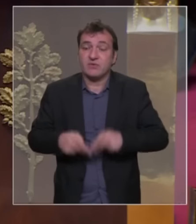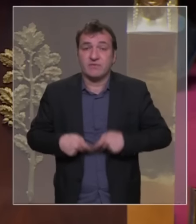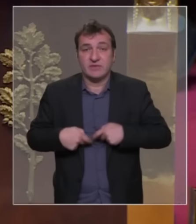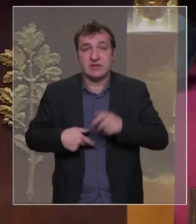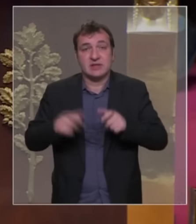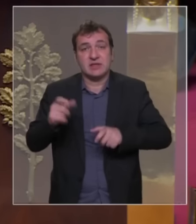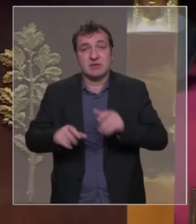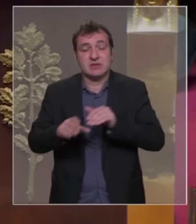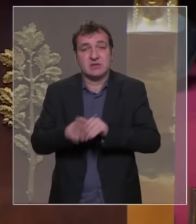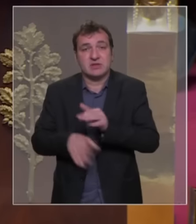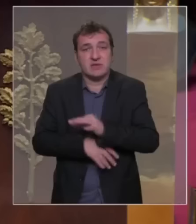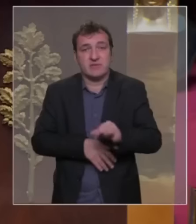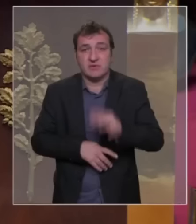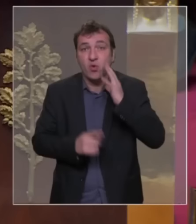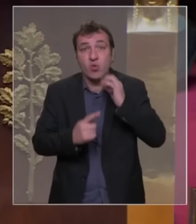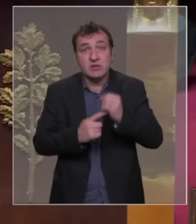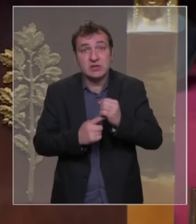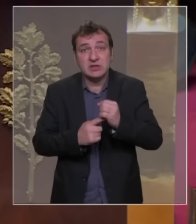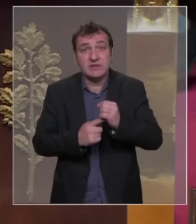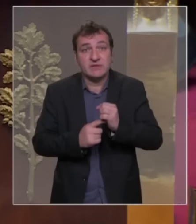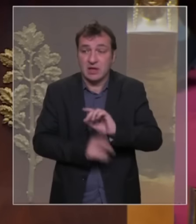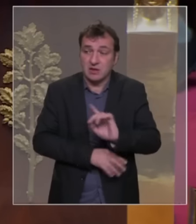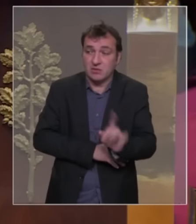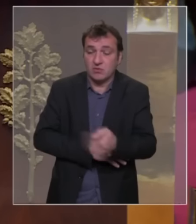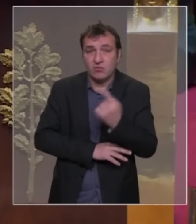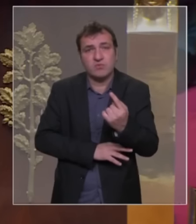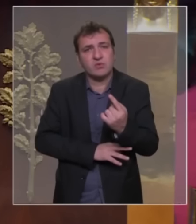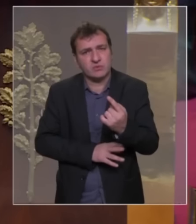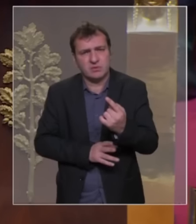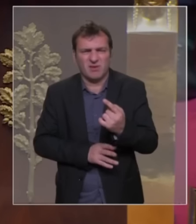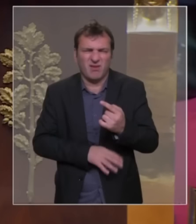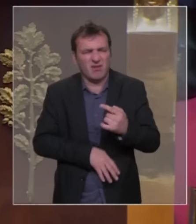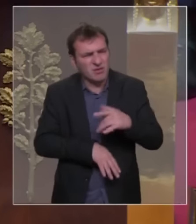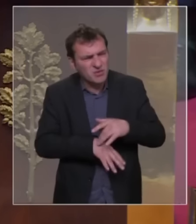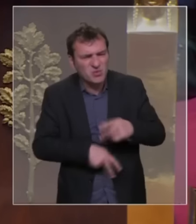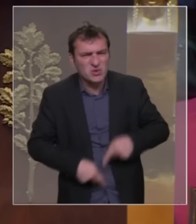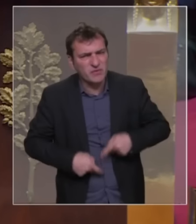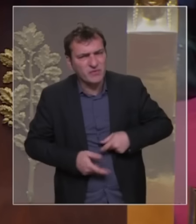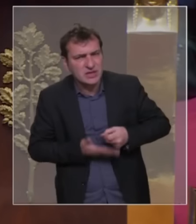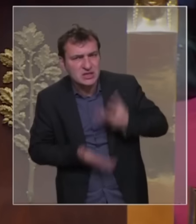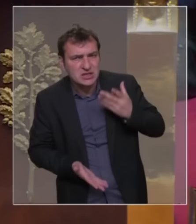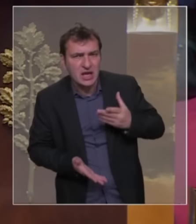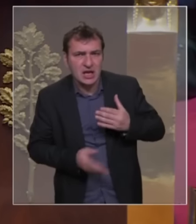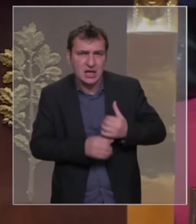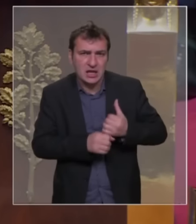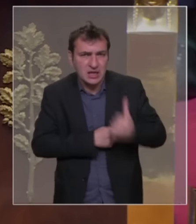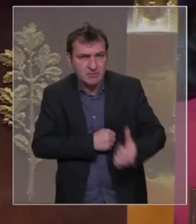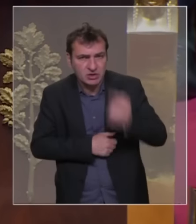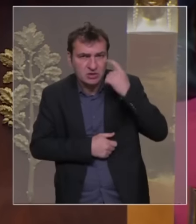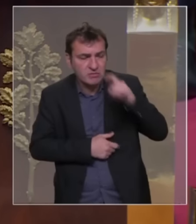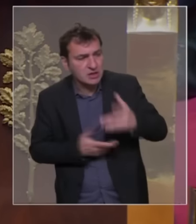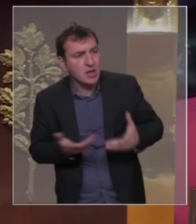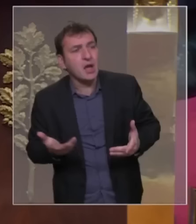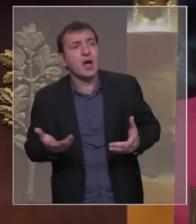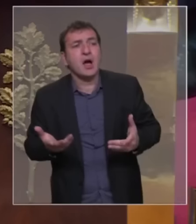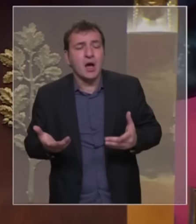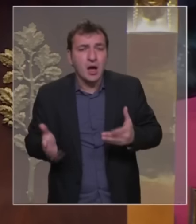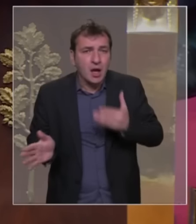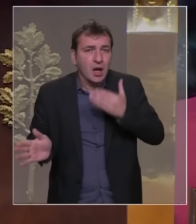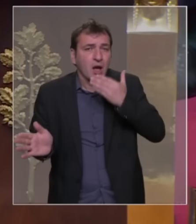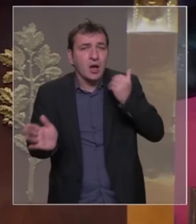Notre objectif est que tous les Français frappés par la vie chère constatent dès l'année prochaine une